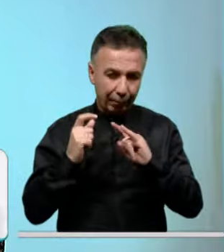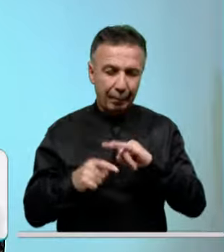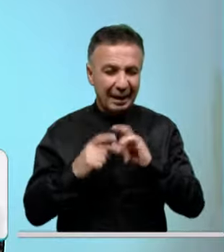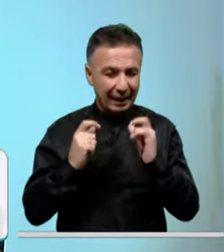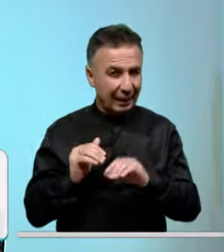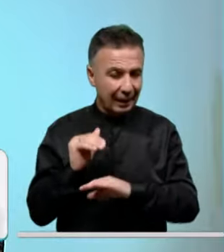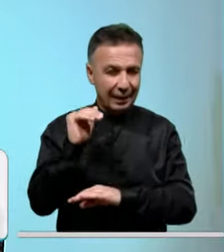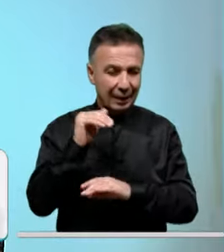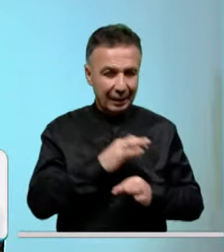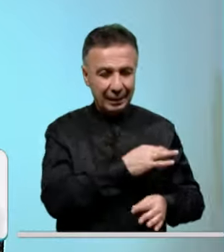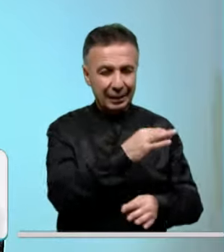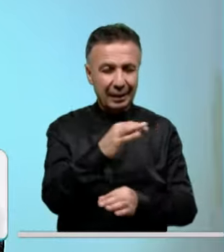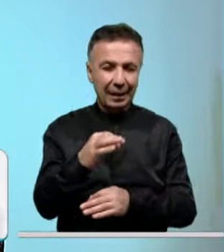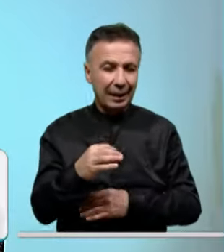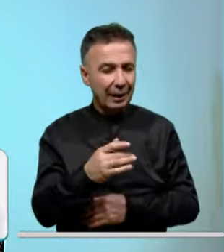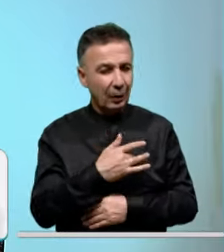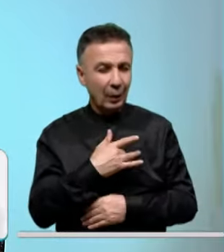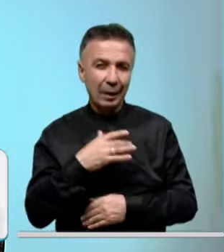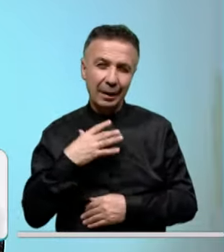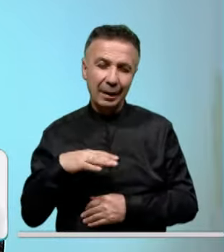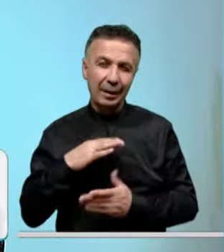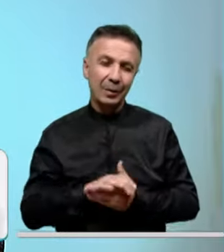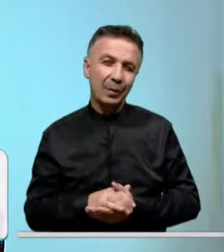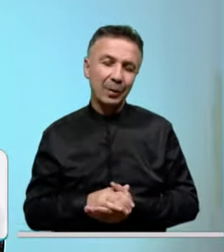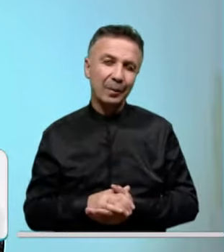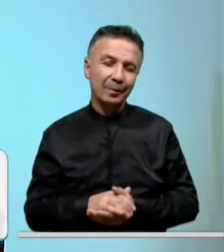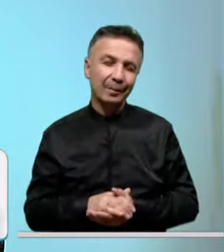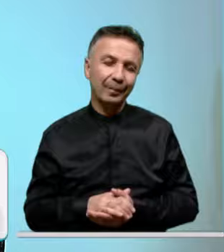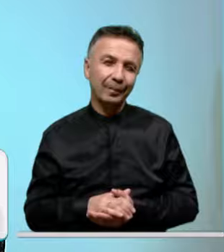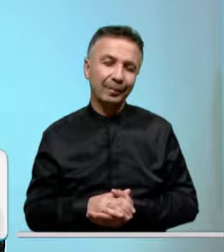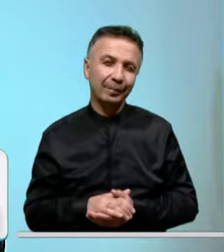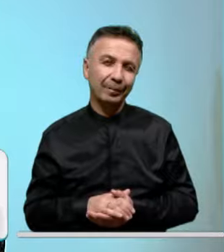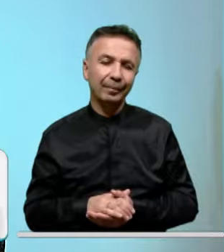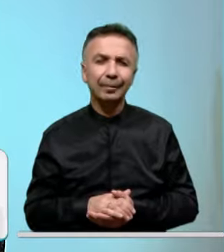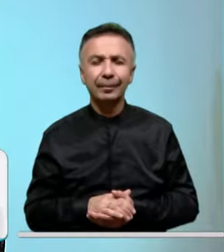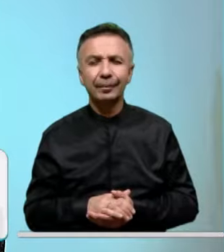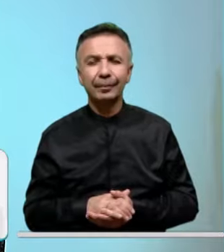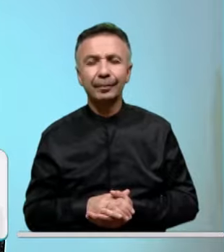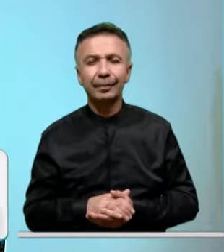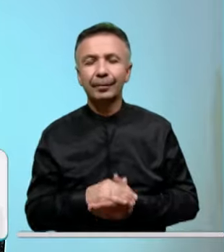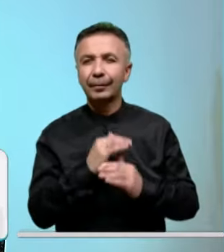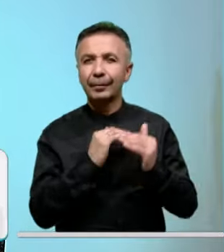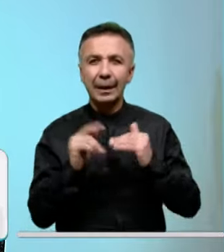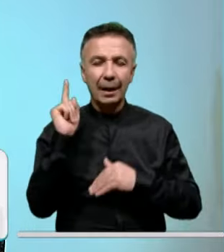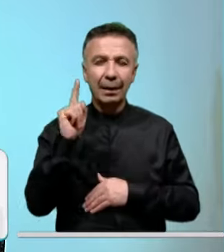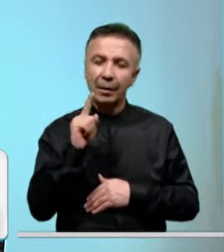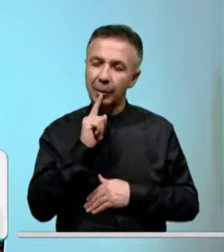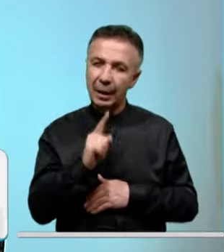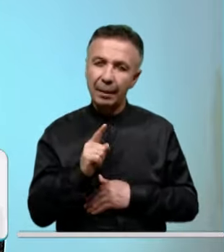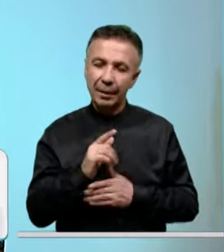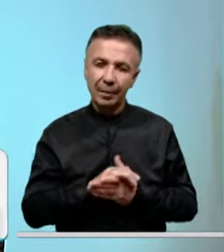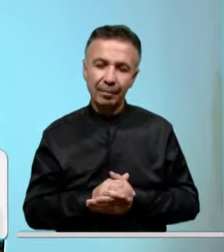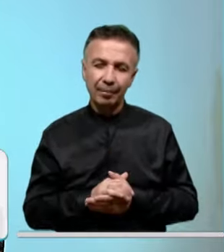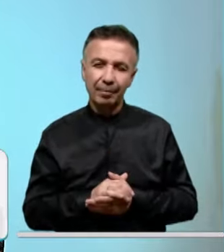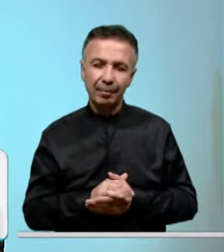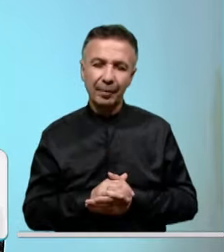yani gönül arzu ediyor gerçekten. Ben şimdi izleyicilerimizi de anlıyorum. Cenab-ı Hakk'ın bu emrini, bu bir